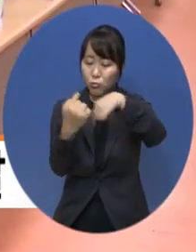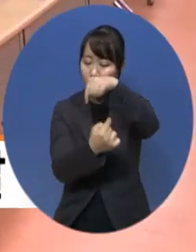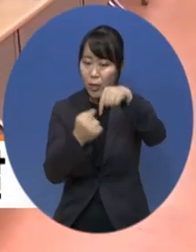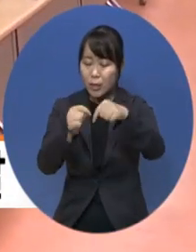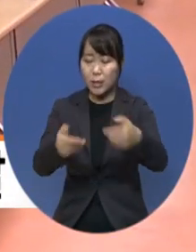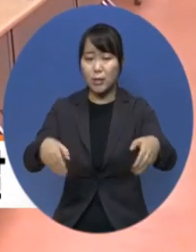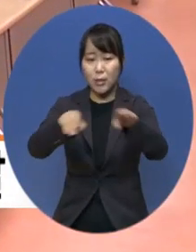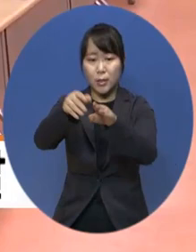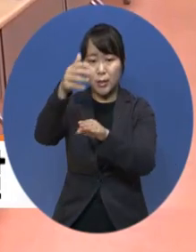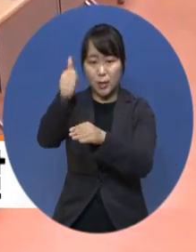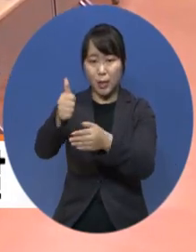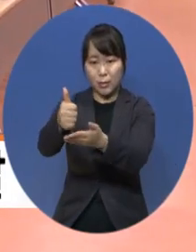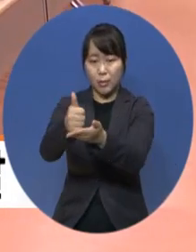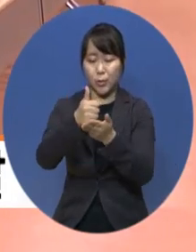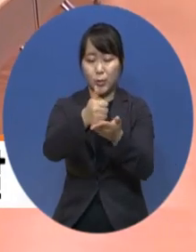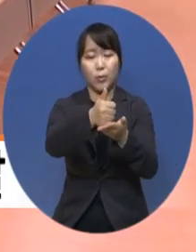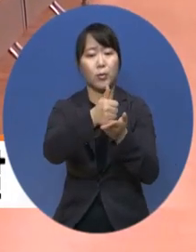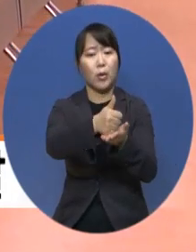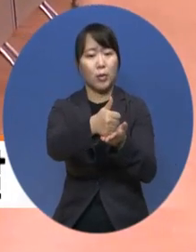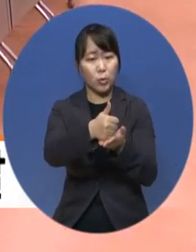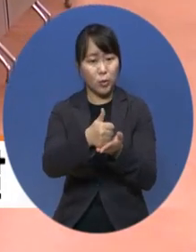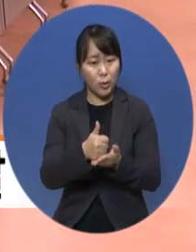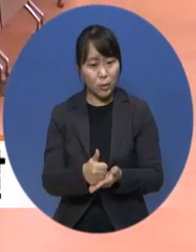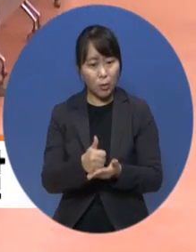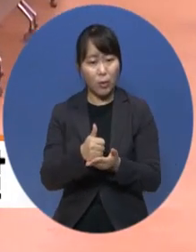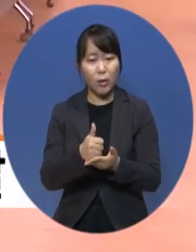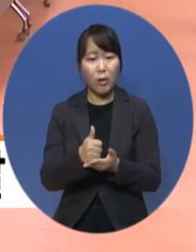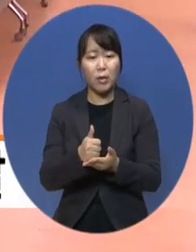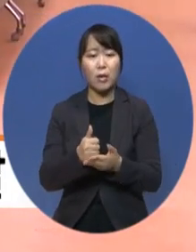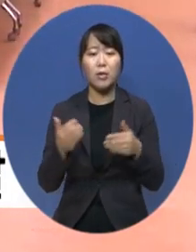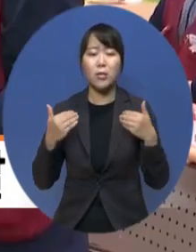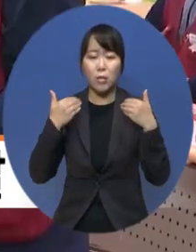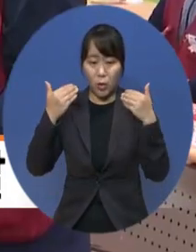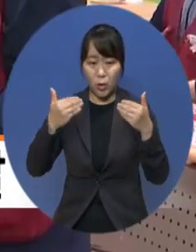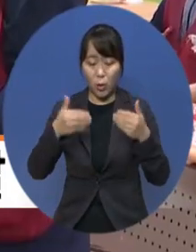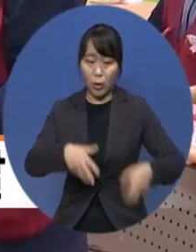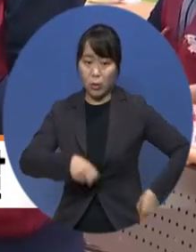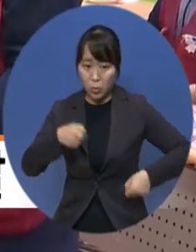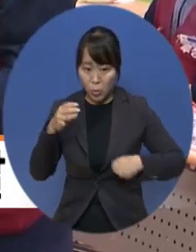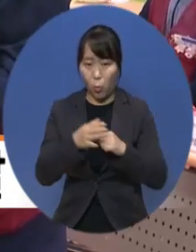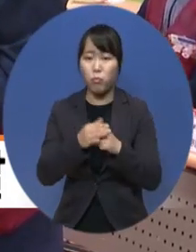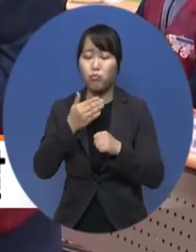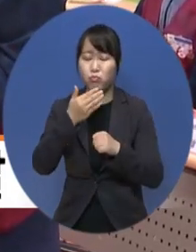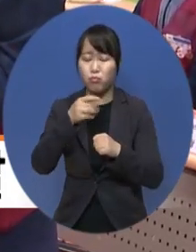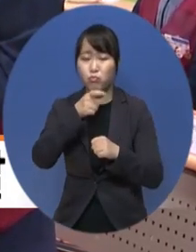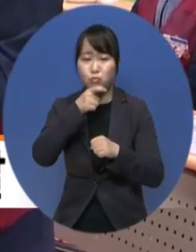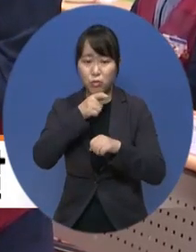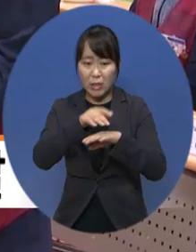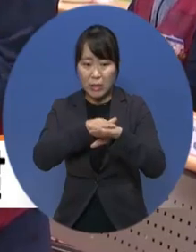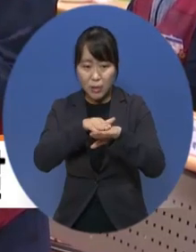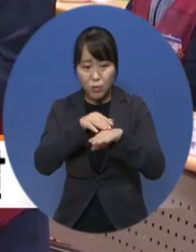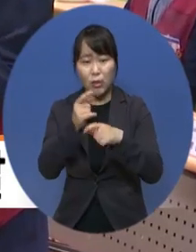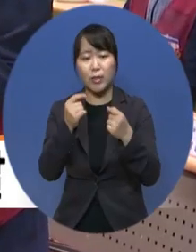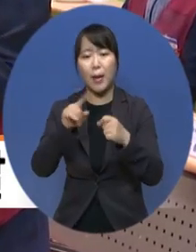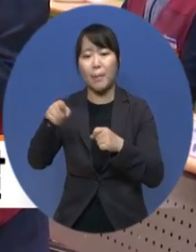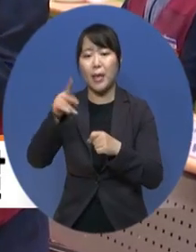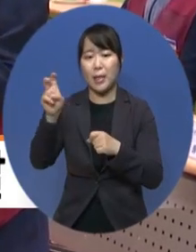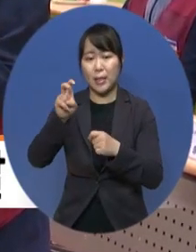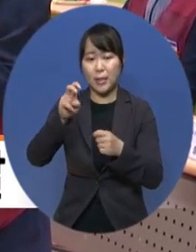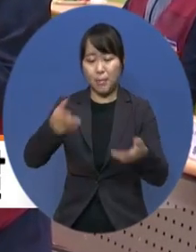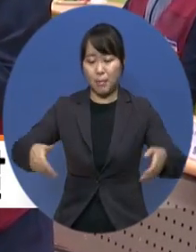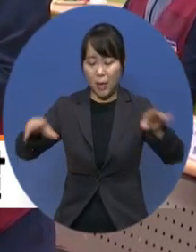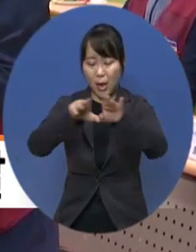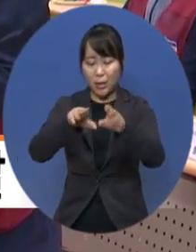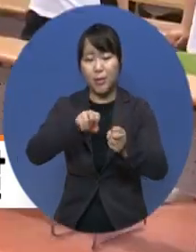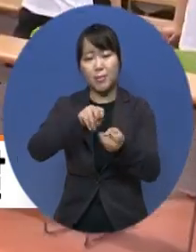운영하는 시설장들을 초청해 성인용 기저귀와 물티슈 등 120상자를 전달했습니다.